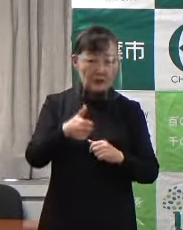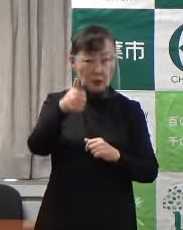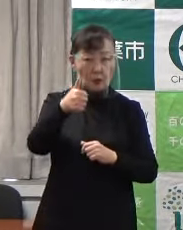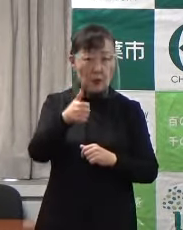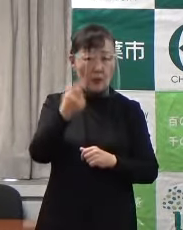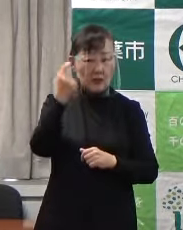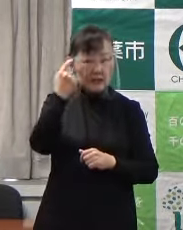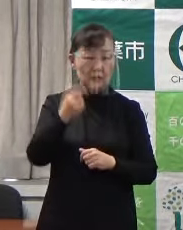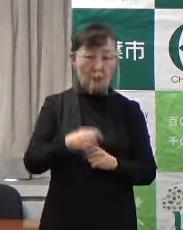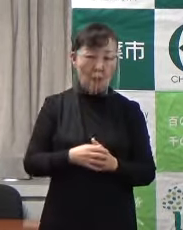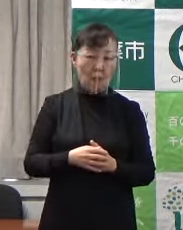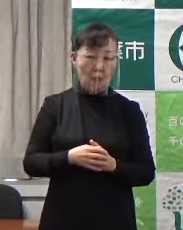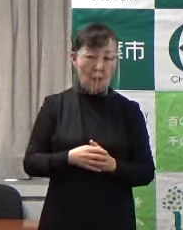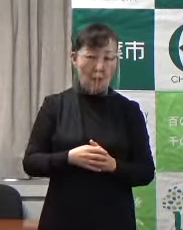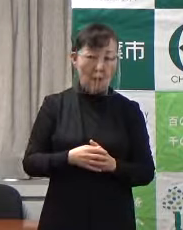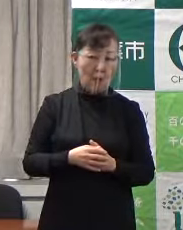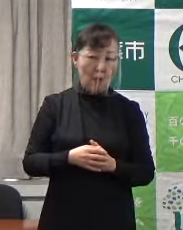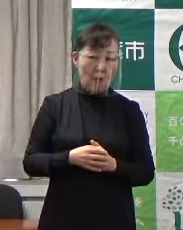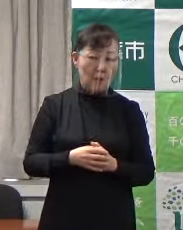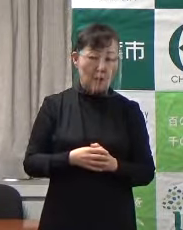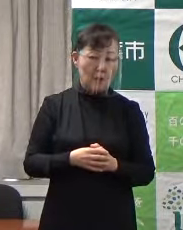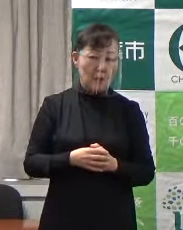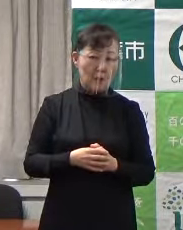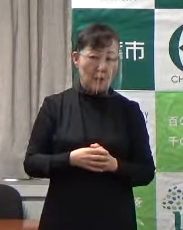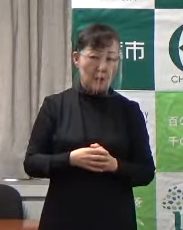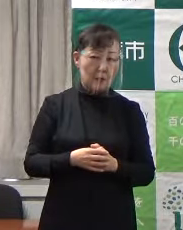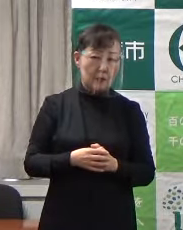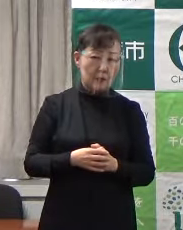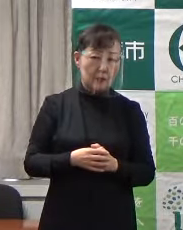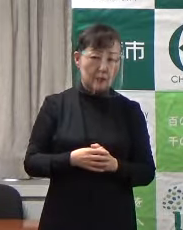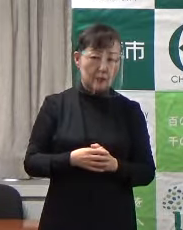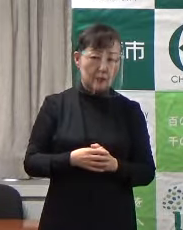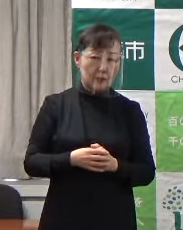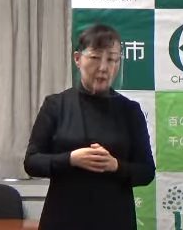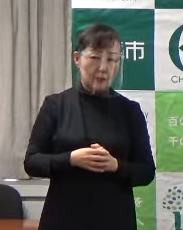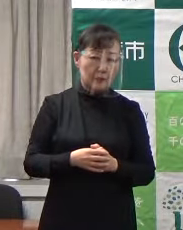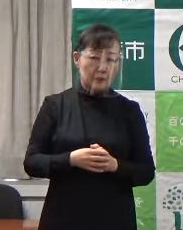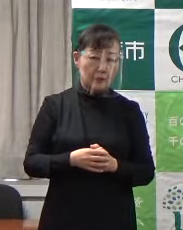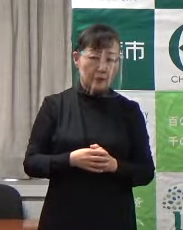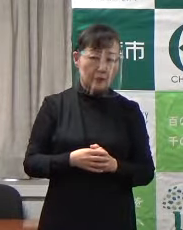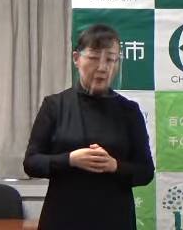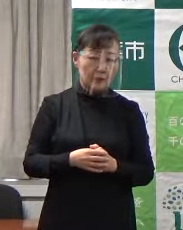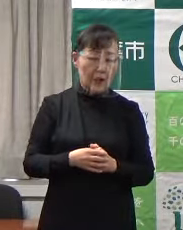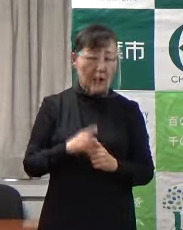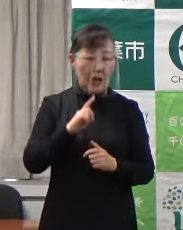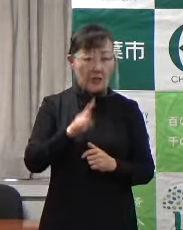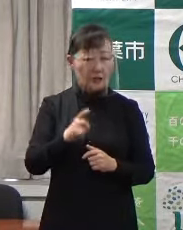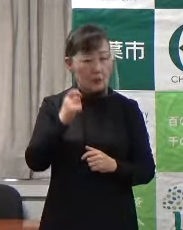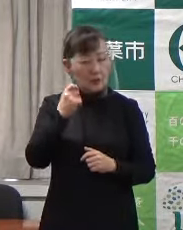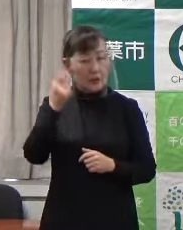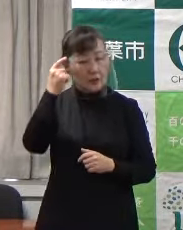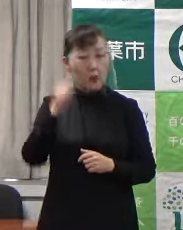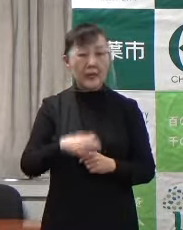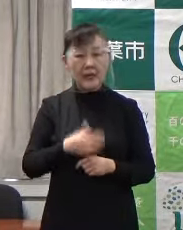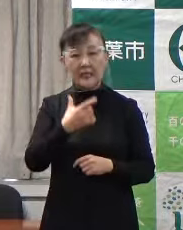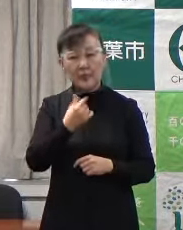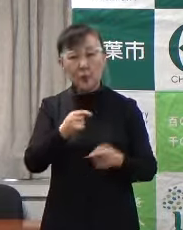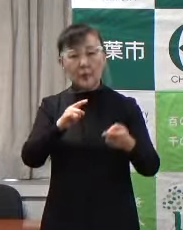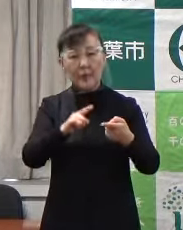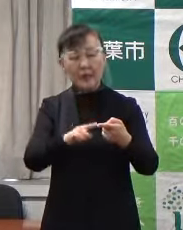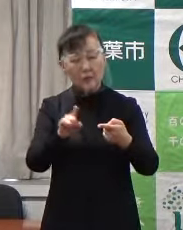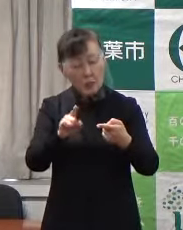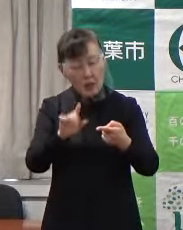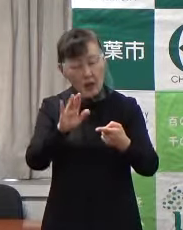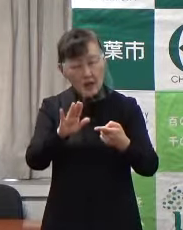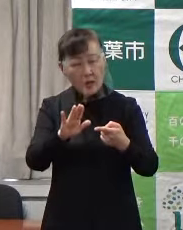と、あと、まあ、駅名は公募しないということなんですが、まあちょっと発言難しいかもしれないですけど、希望的なものとかもし